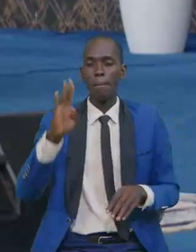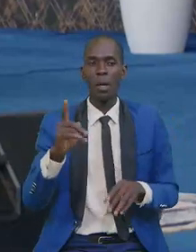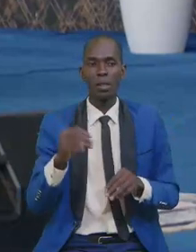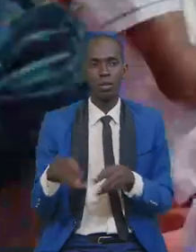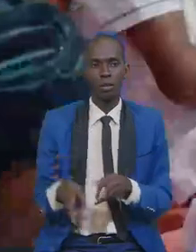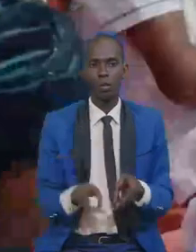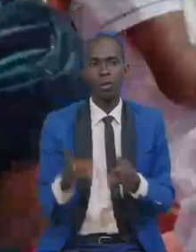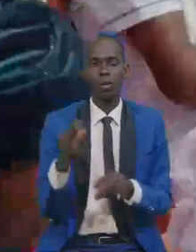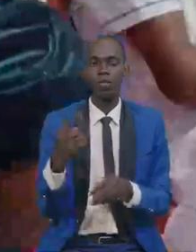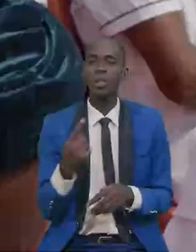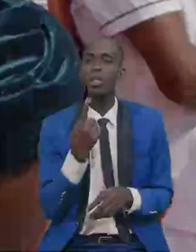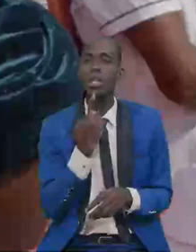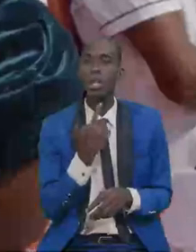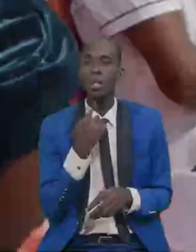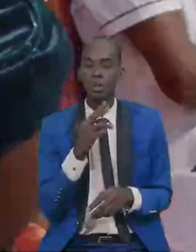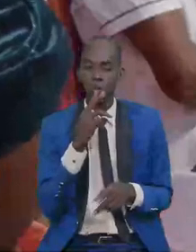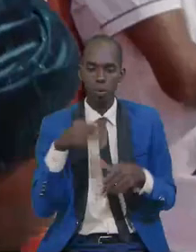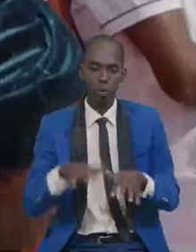Rouge